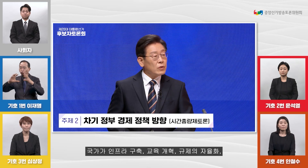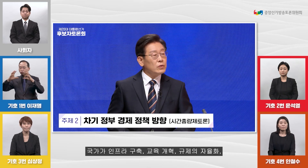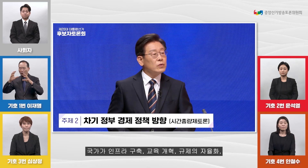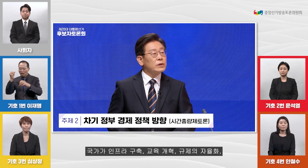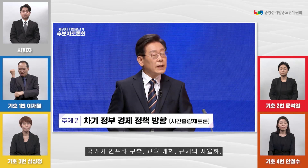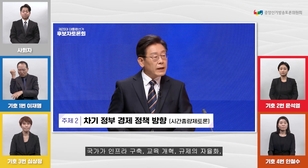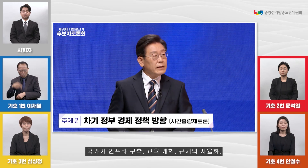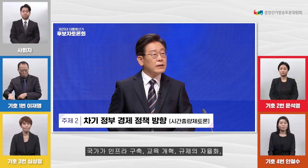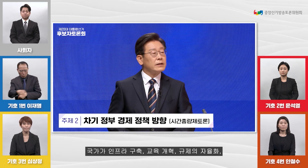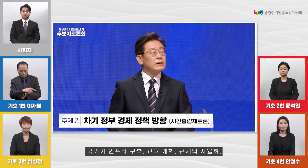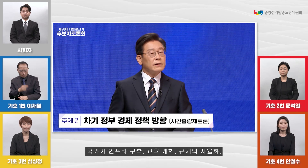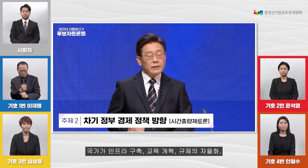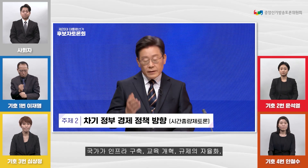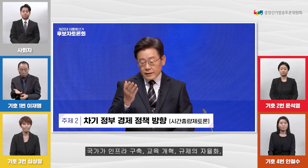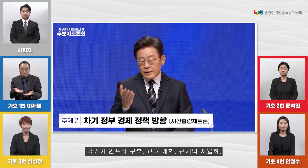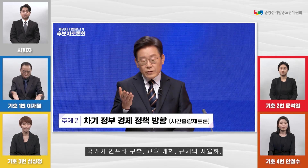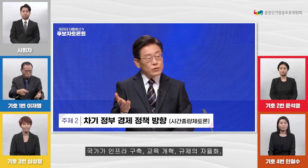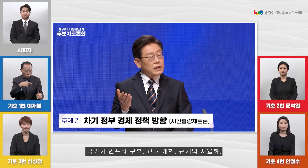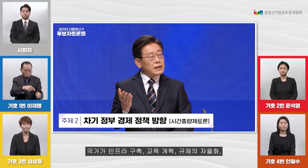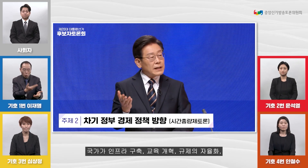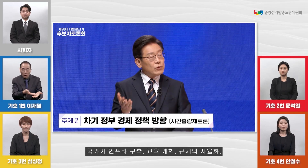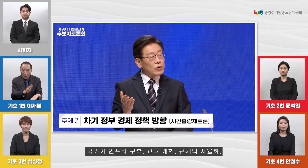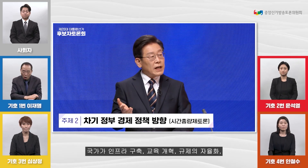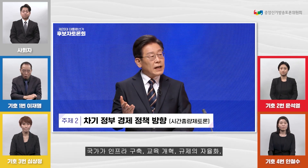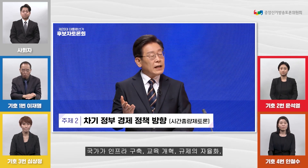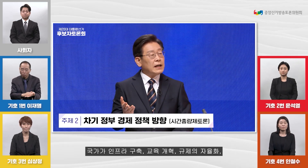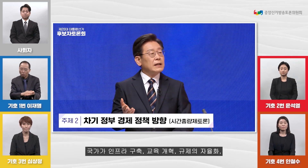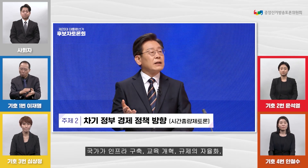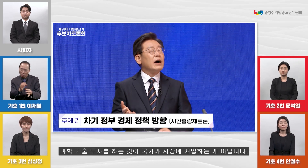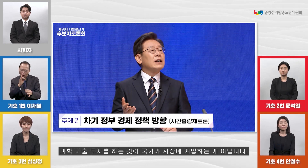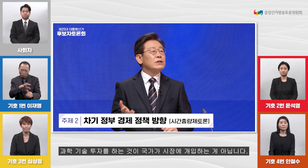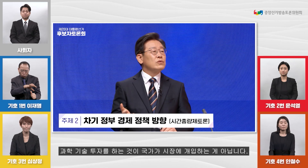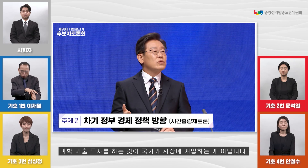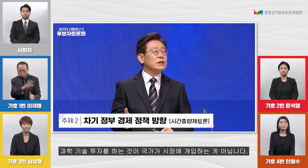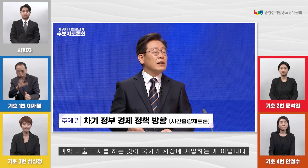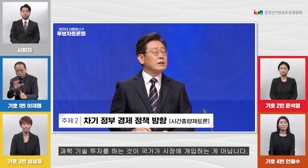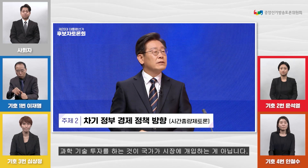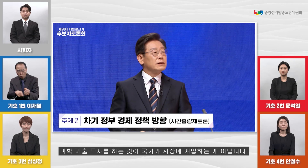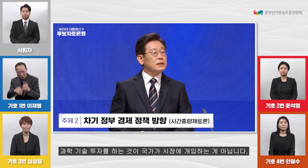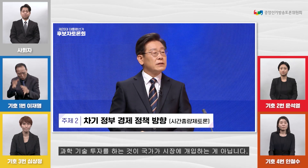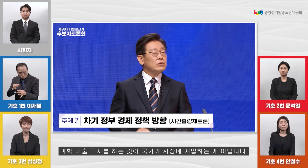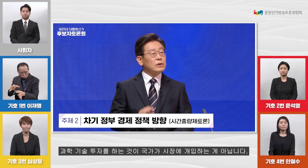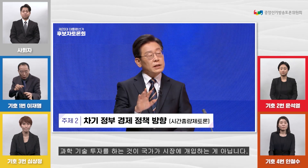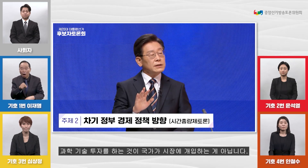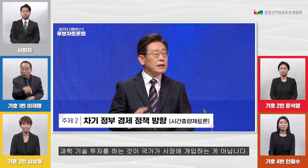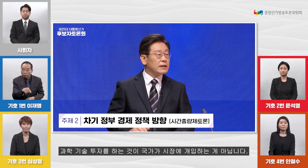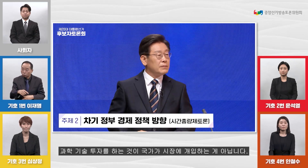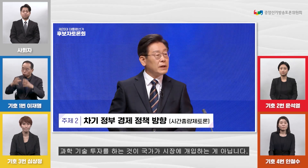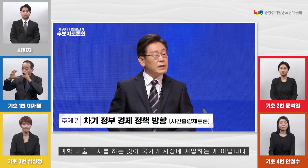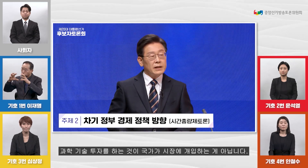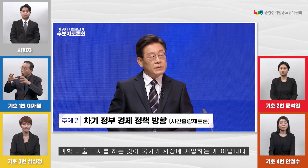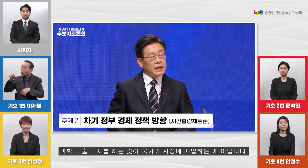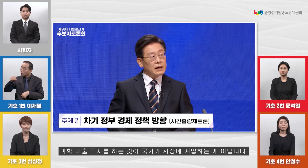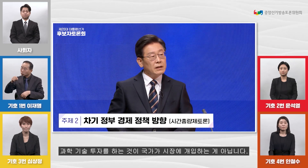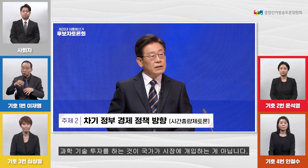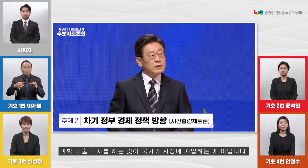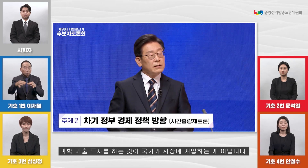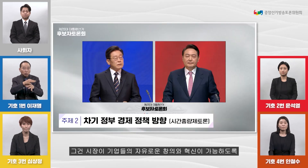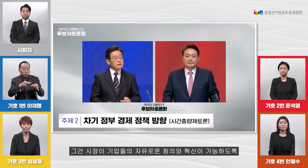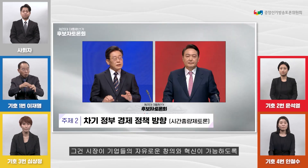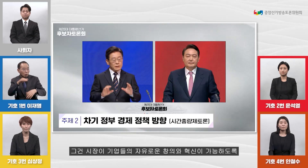구축, 교육 개혁, 규제 자율화, 과학기술 투자를 하는 것이 국가가 시장에 개입하는 게